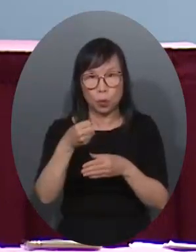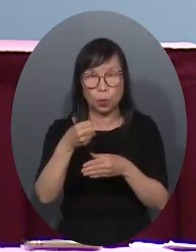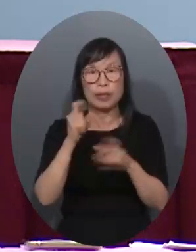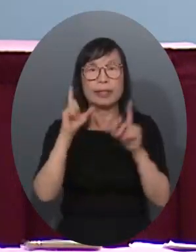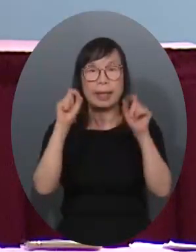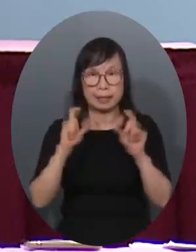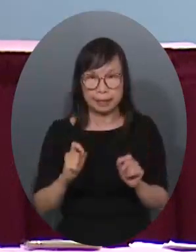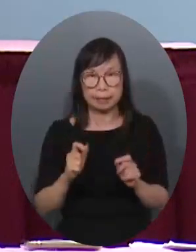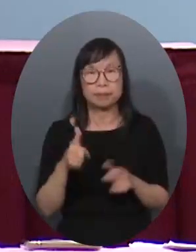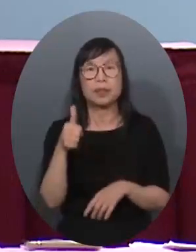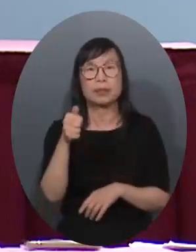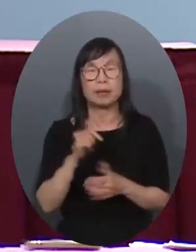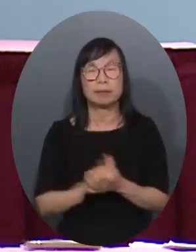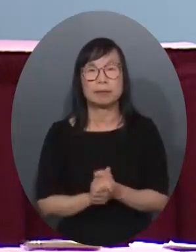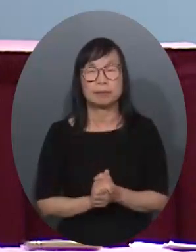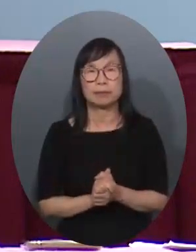釋。唔該。